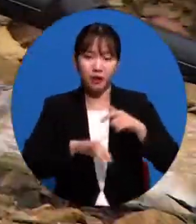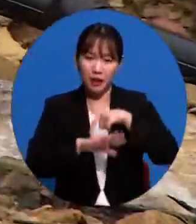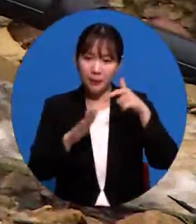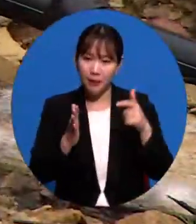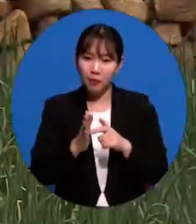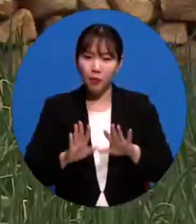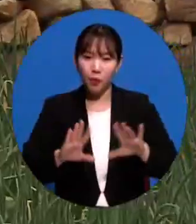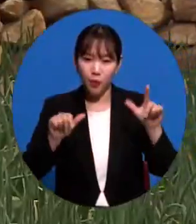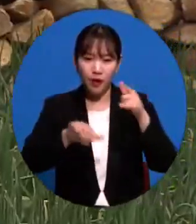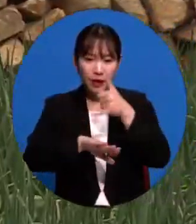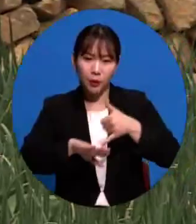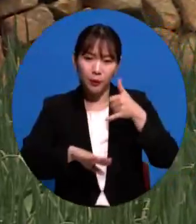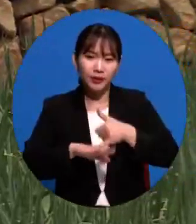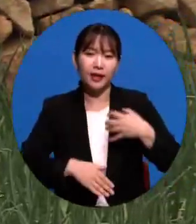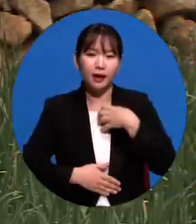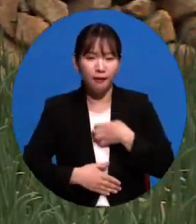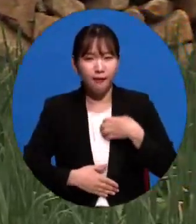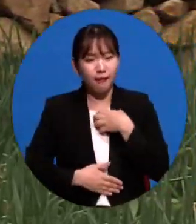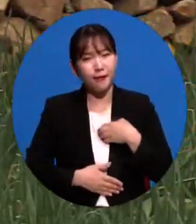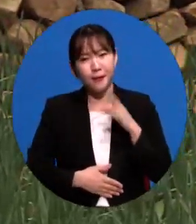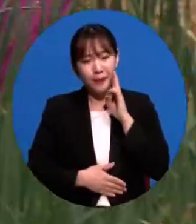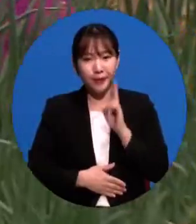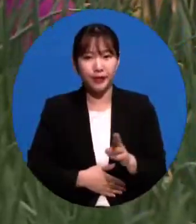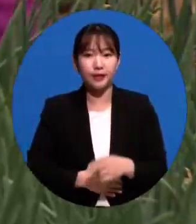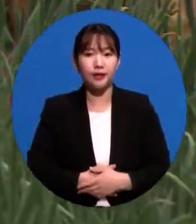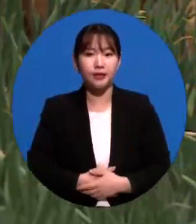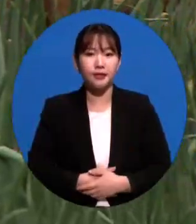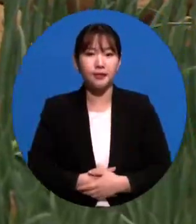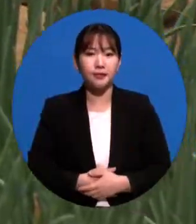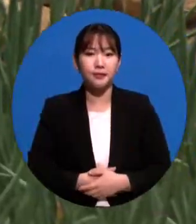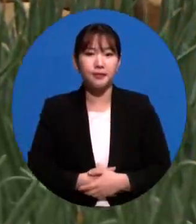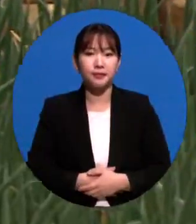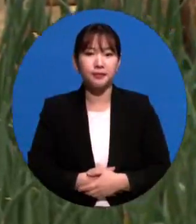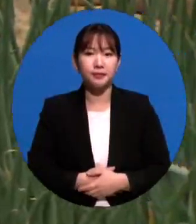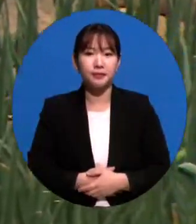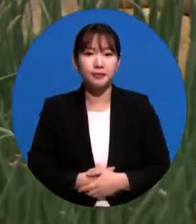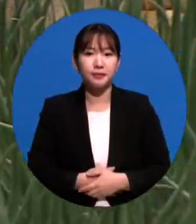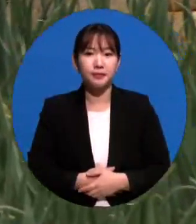올해 농사 걱정에 새카맣게 타들어가고 있습니다. MBC 뉴스 박종호입니다.